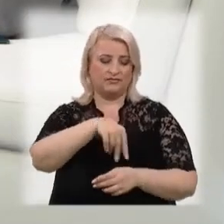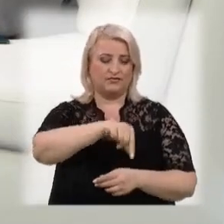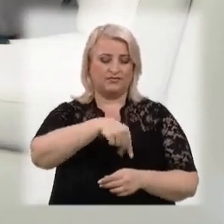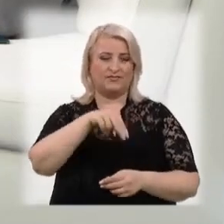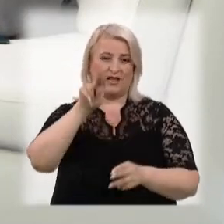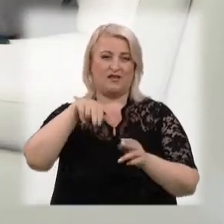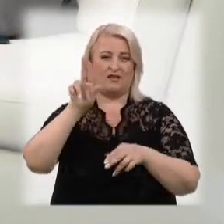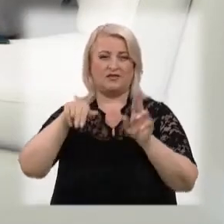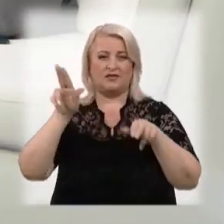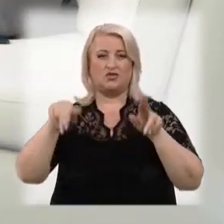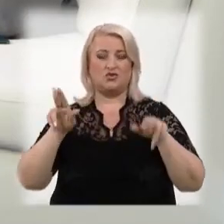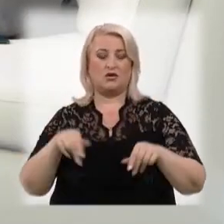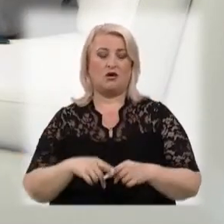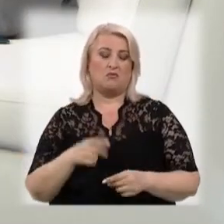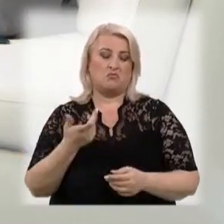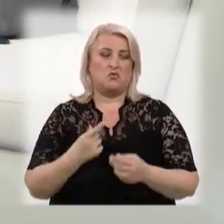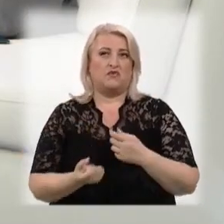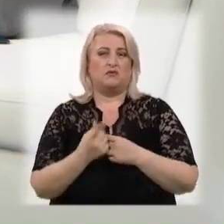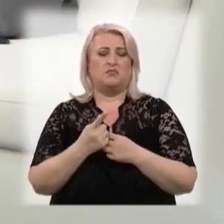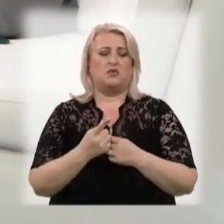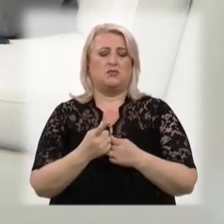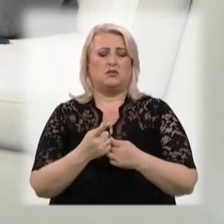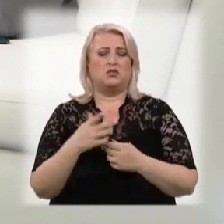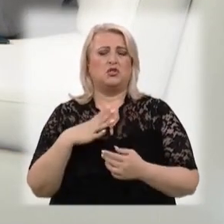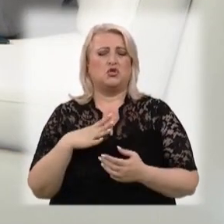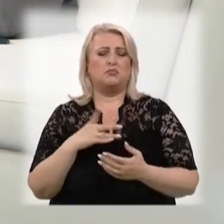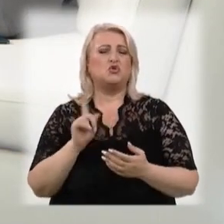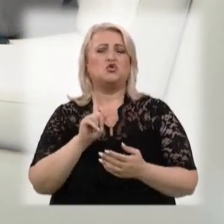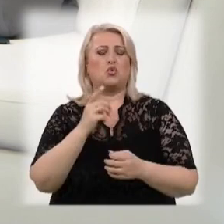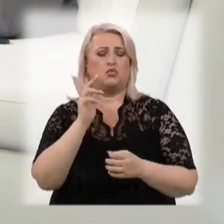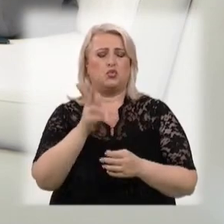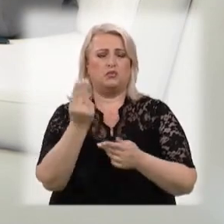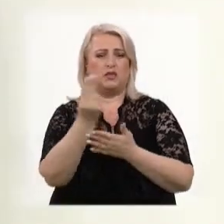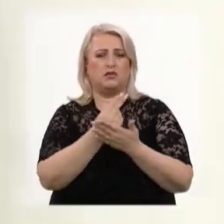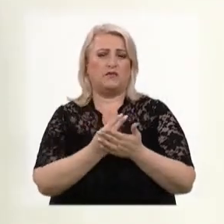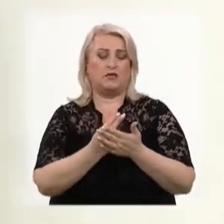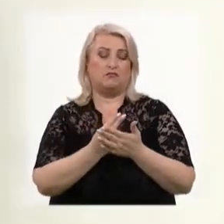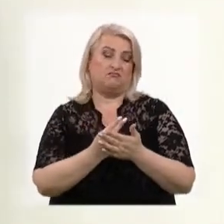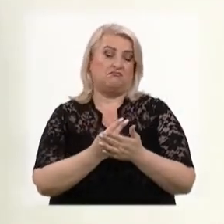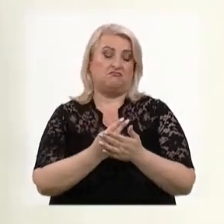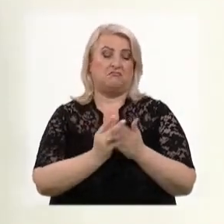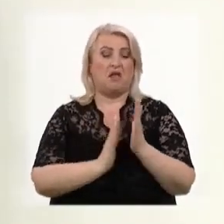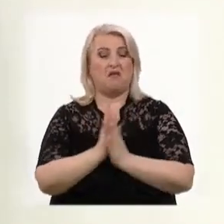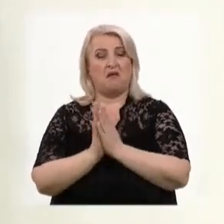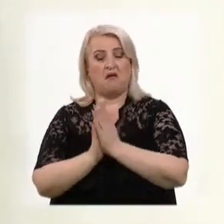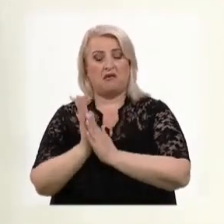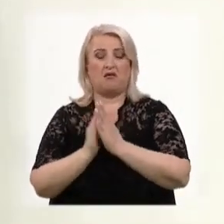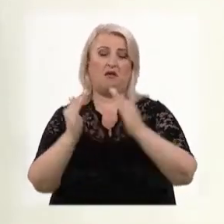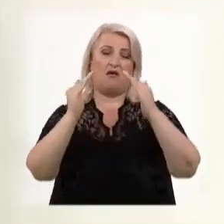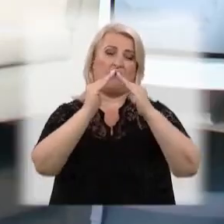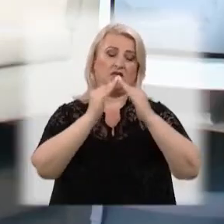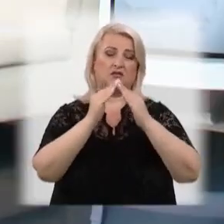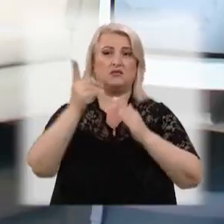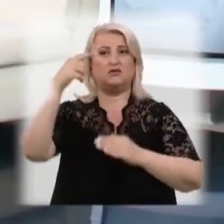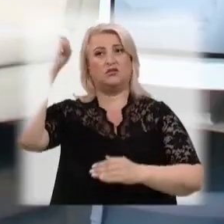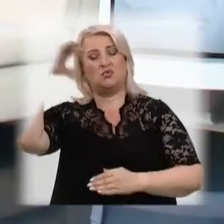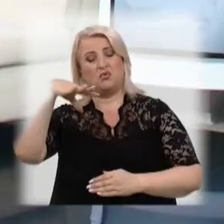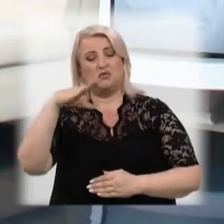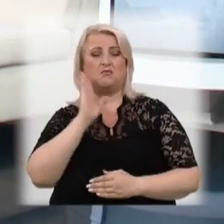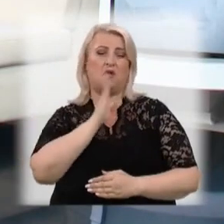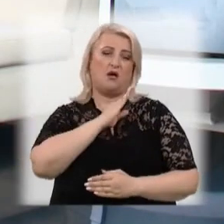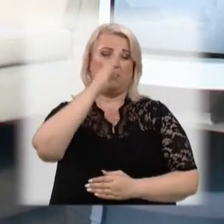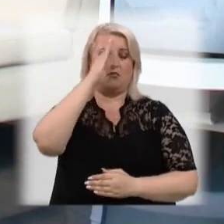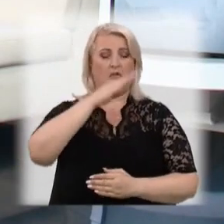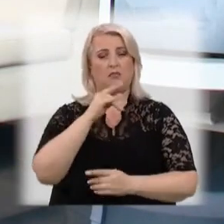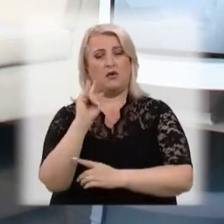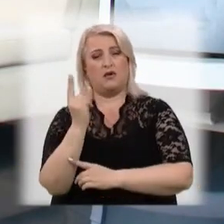zici am nevoie de ce ce desenăm semnăm iarbă casă Soare soare și cer și tata și mă și copilul Da e destul de la